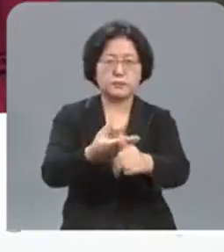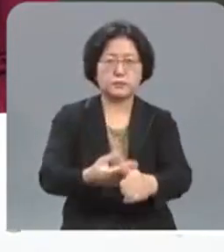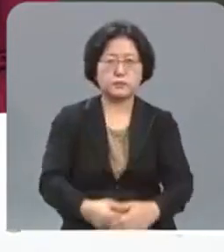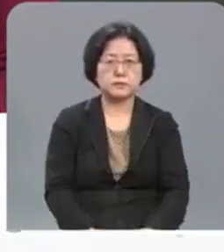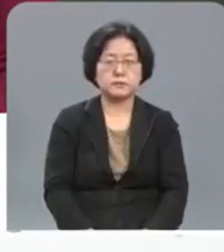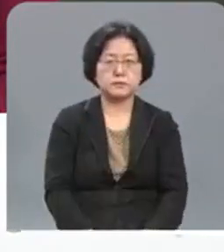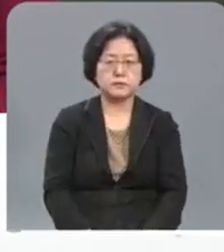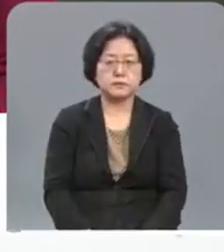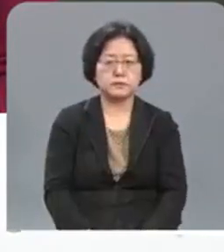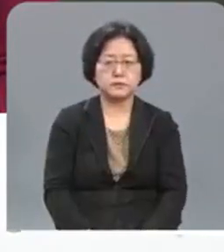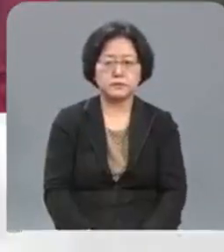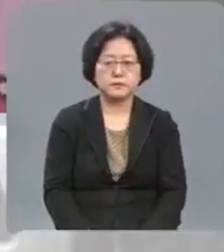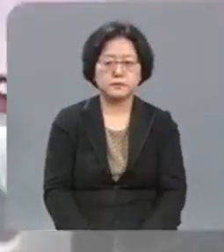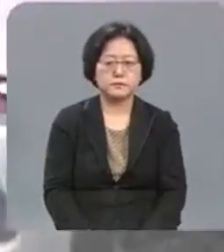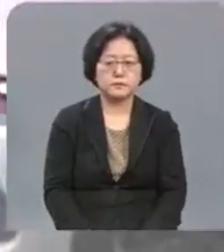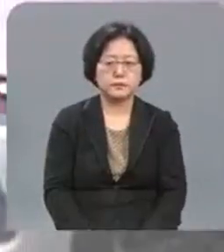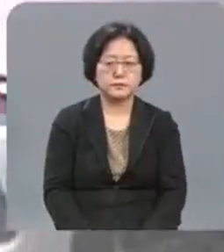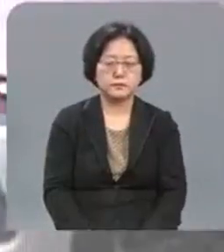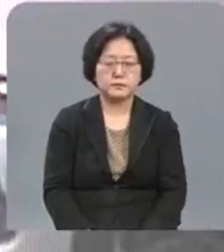취재했습니다.